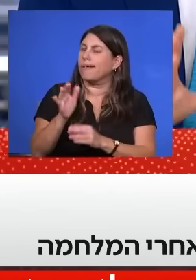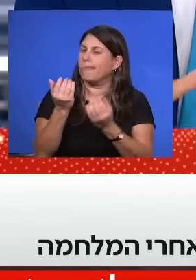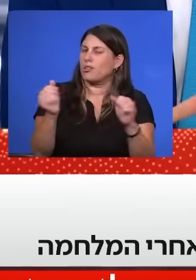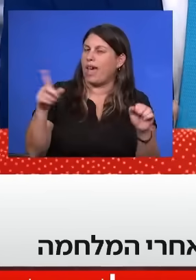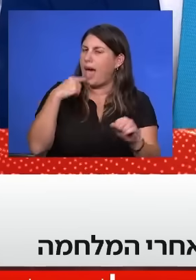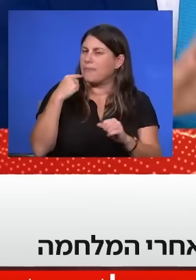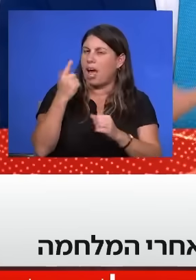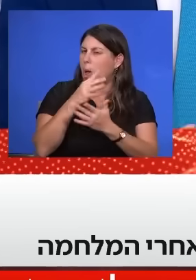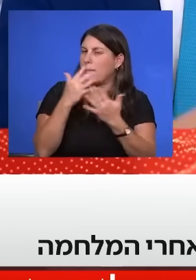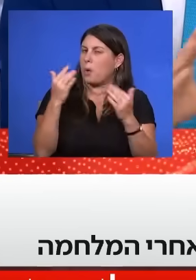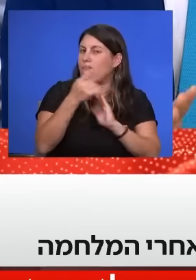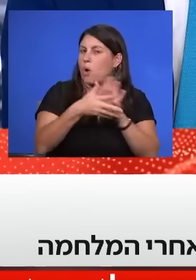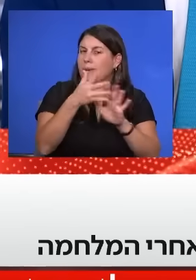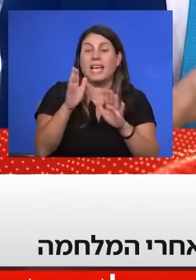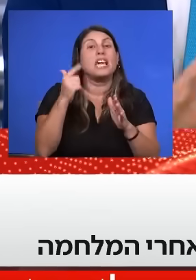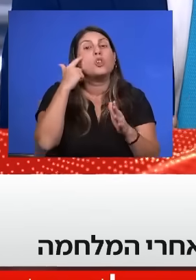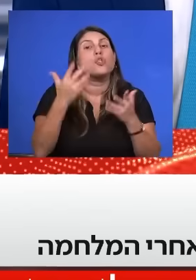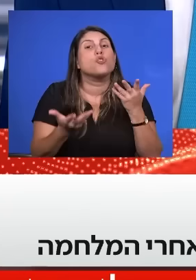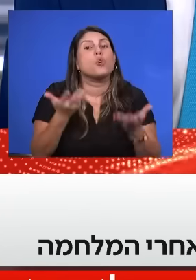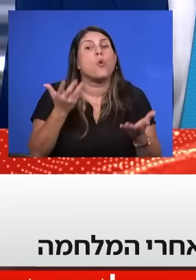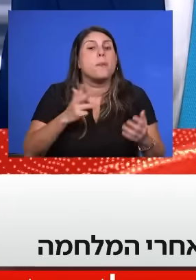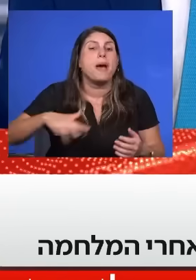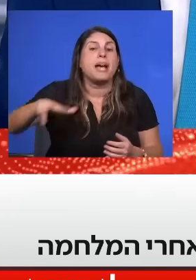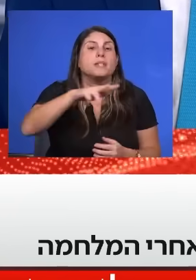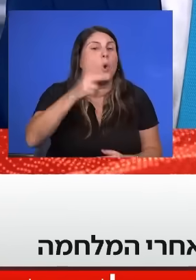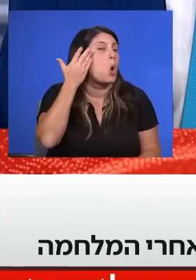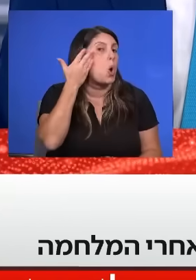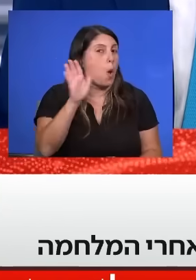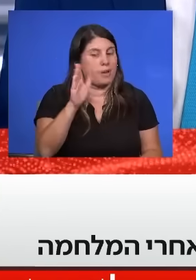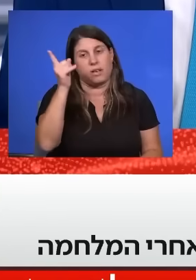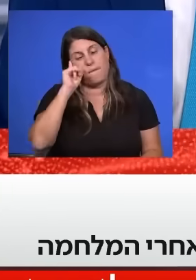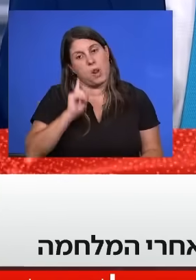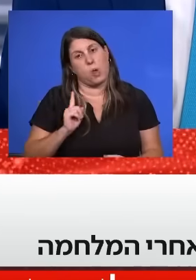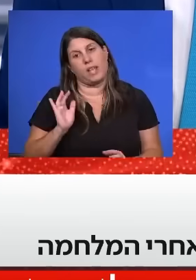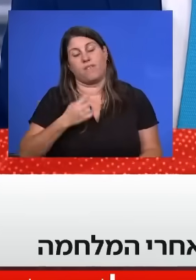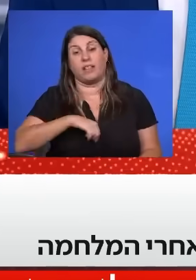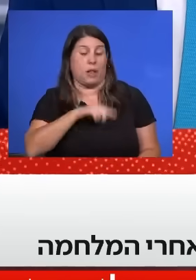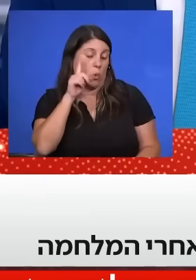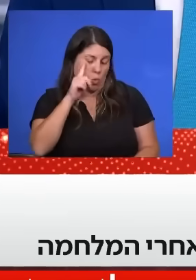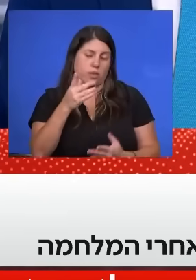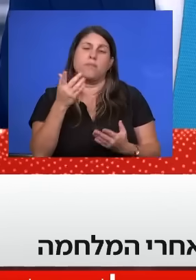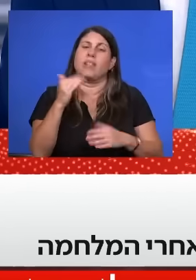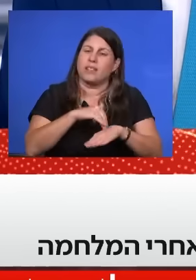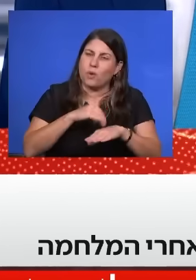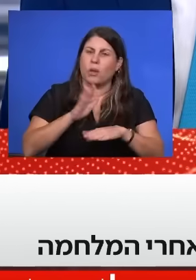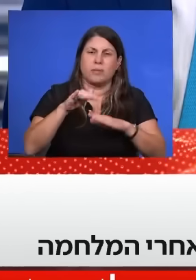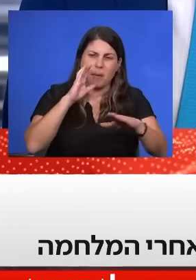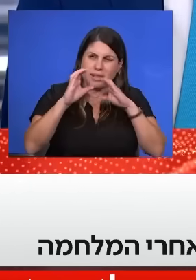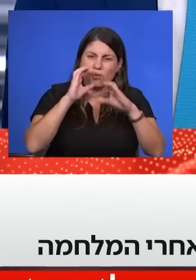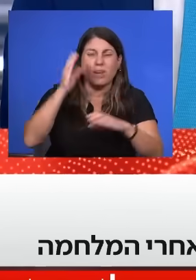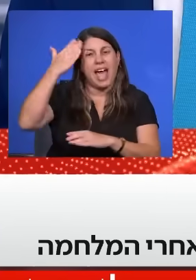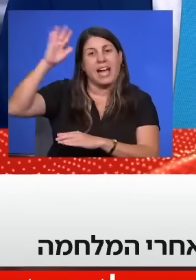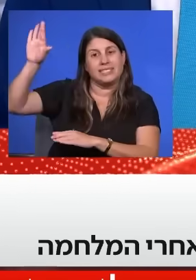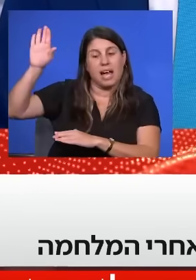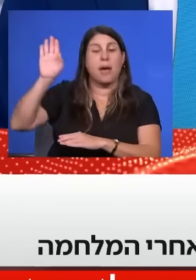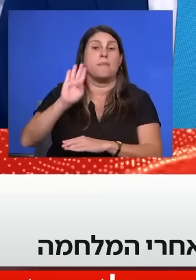יש שיקולים שהציבור לא מכיר ולא יודע עליהם, ואנחנו יודעים הרבה מאוד דיווחים, גם בתקשורת הזרה. נתניהו רומז שיש עוד דברים